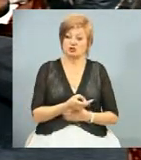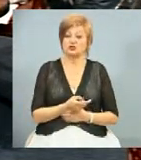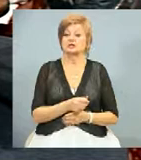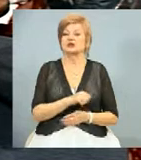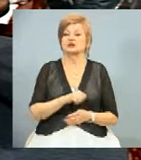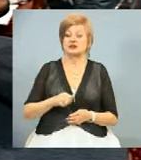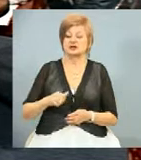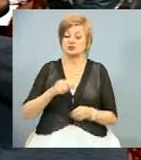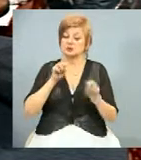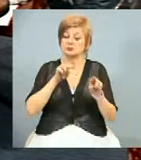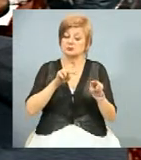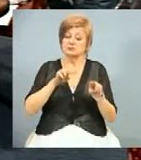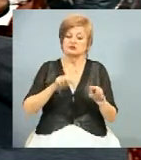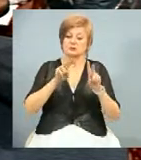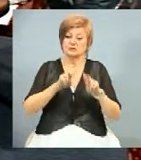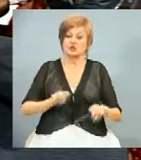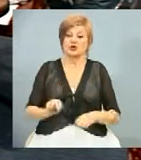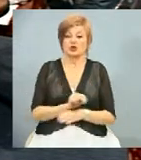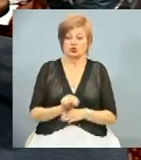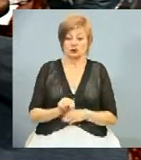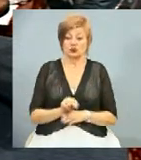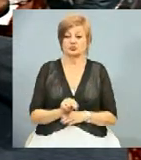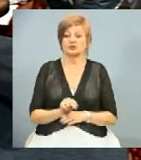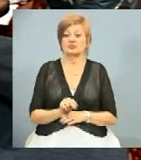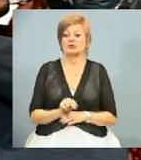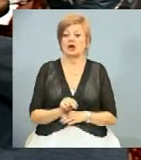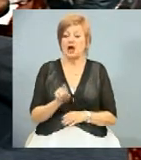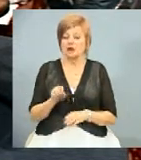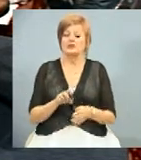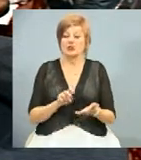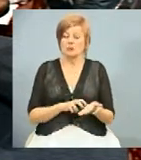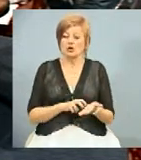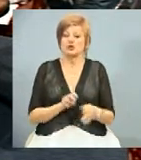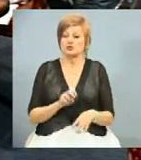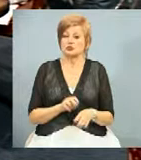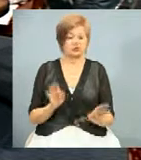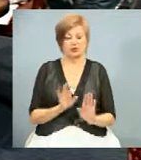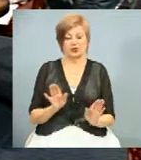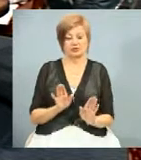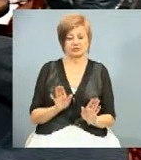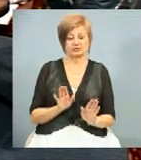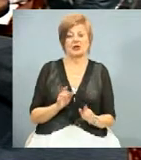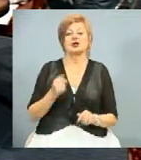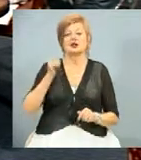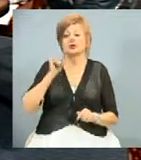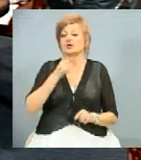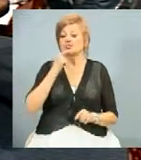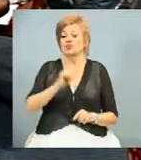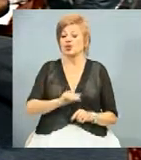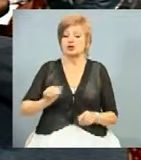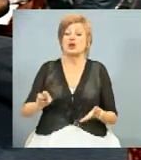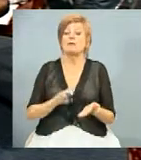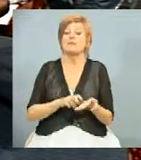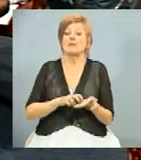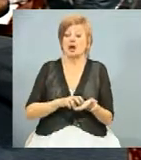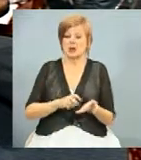самі під пильним наглядом їх що роблять? Лікують. Так. Чи боїшся ти лікарів? Ні. Я знаю, що дуже багато дітей бояться